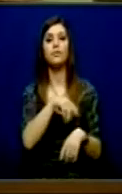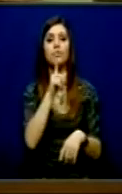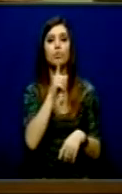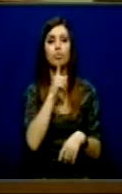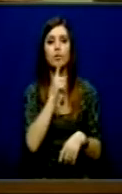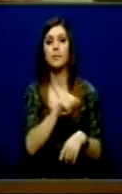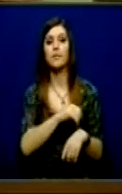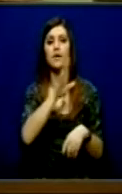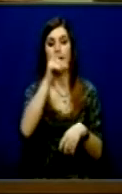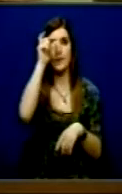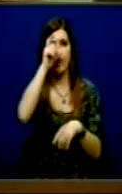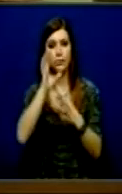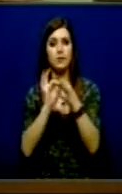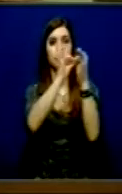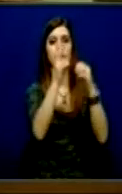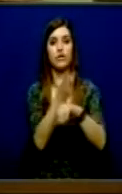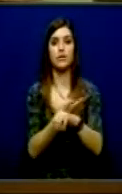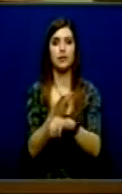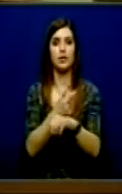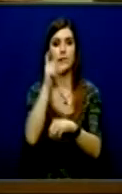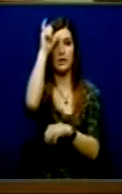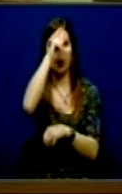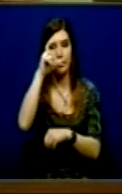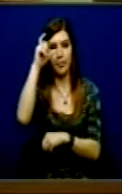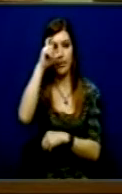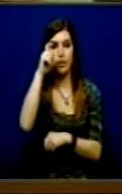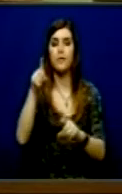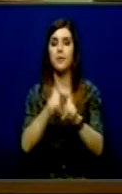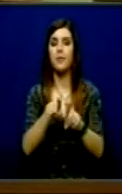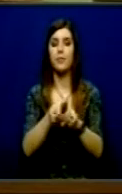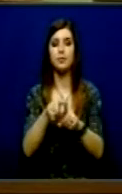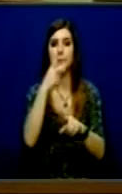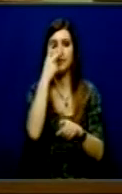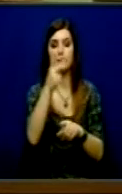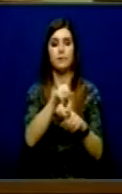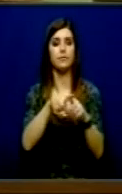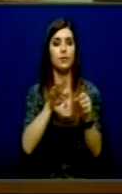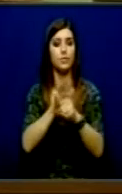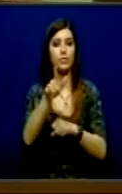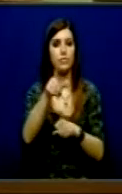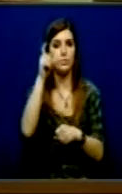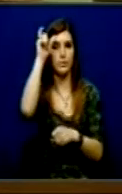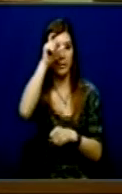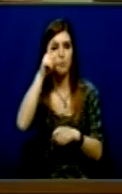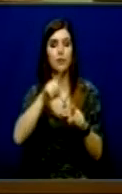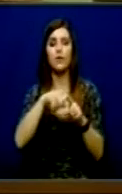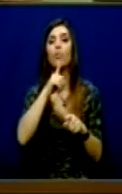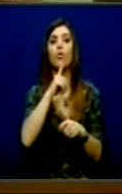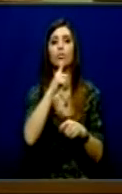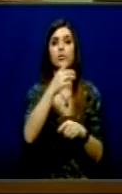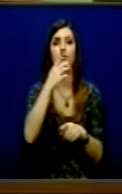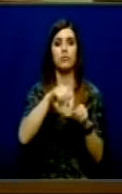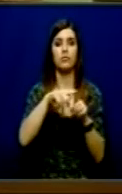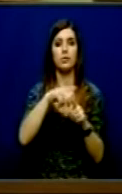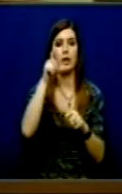të lidhur me shtetin e Serbisë. Forcimi i pozicioneve të shovinizmit sërb kundrejt shqiptarve, qoftë i kishës ortodokse si instrument në duar të